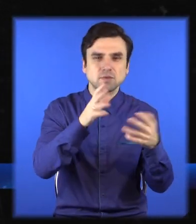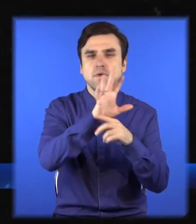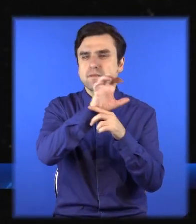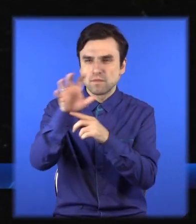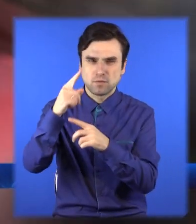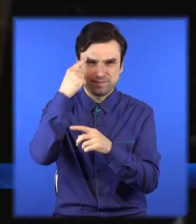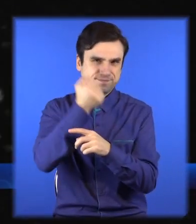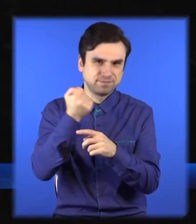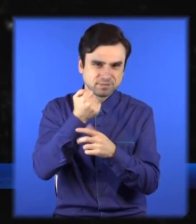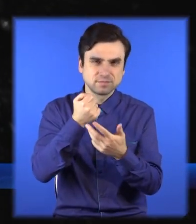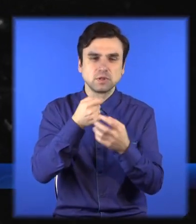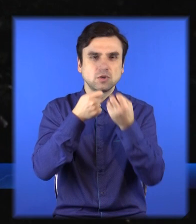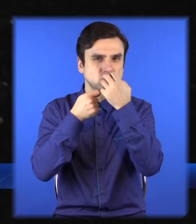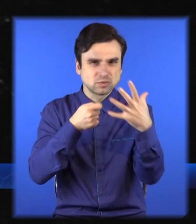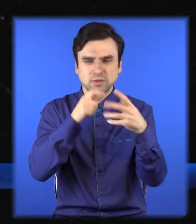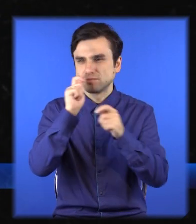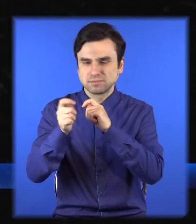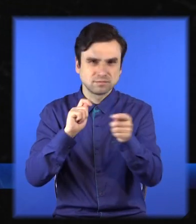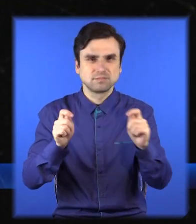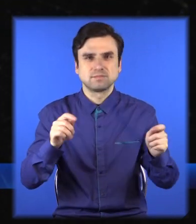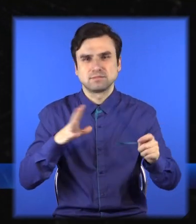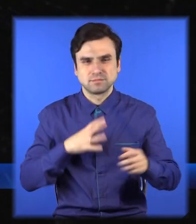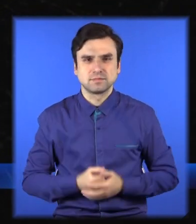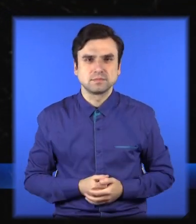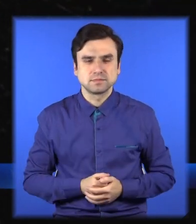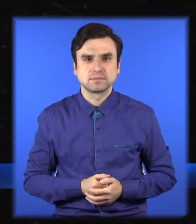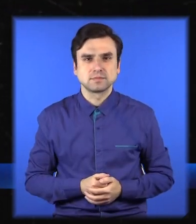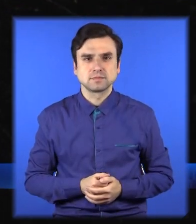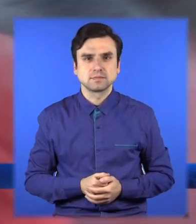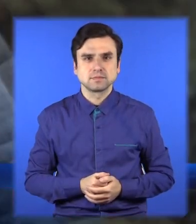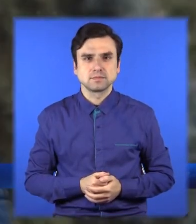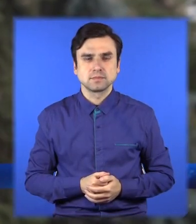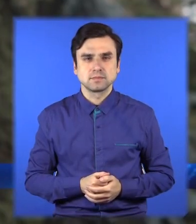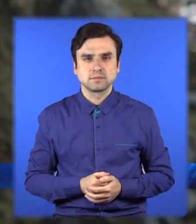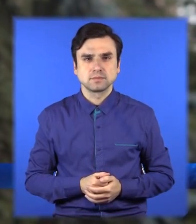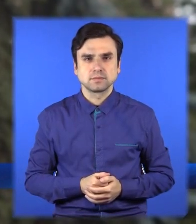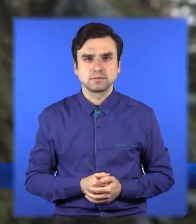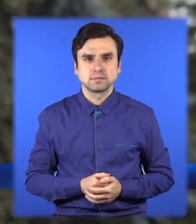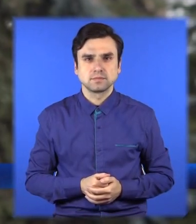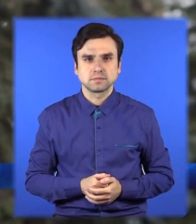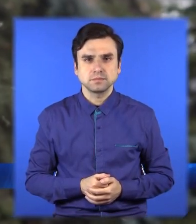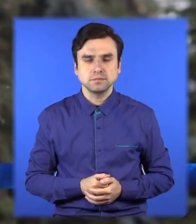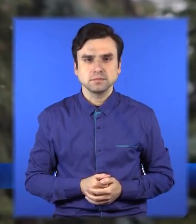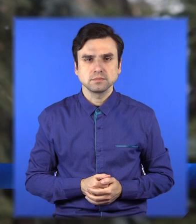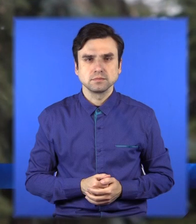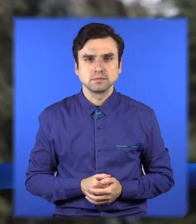на згадку. Свято закоханих разом з першим міським пройшов на ура.